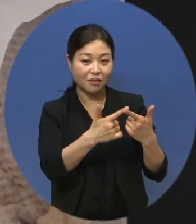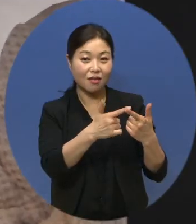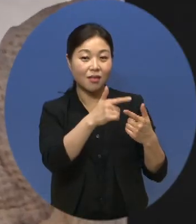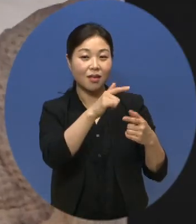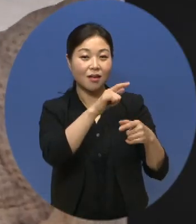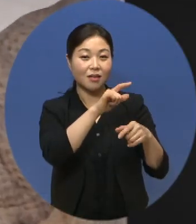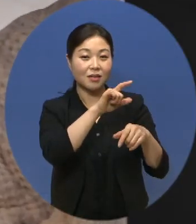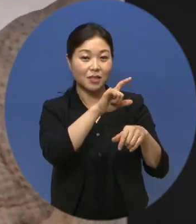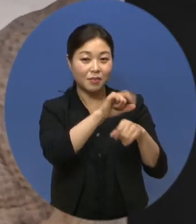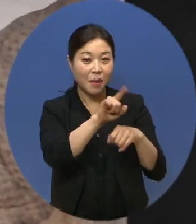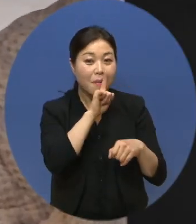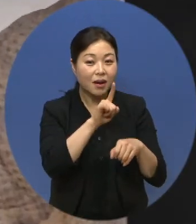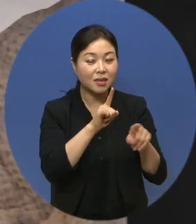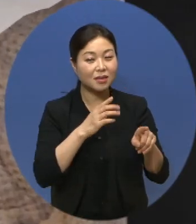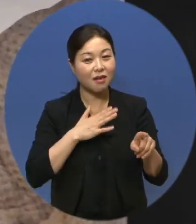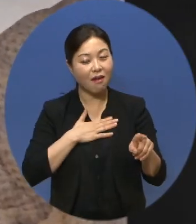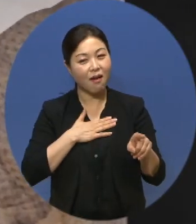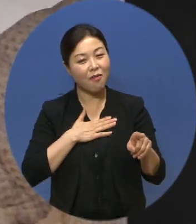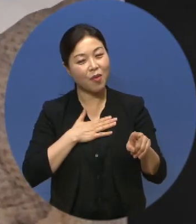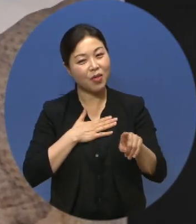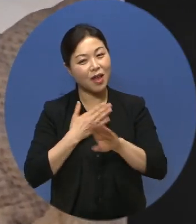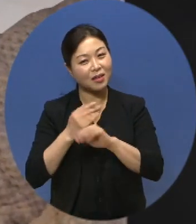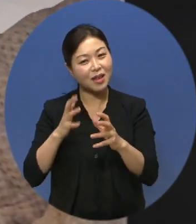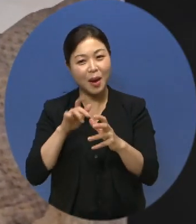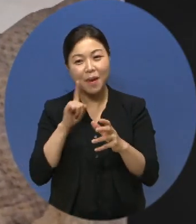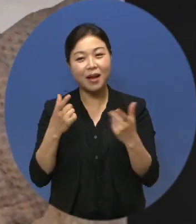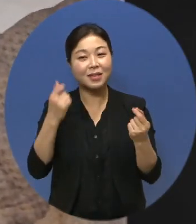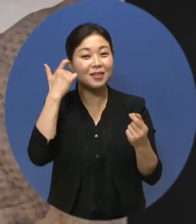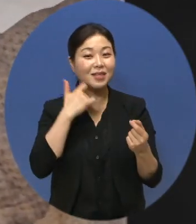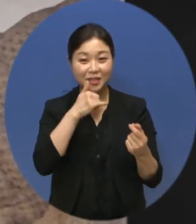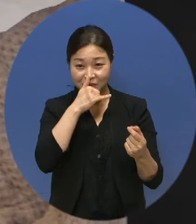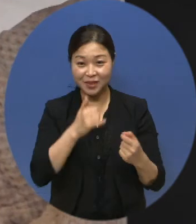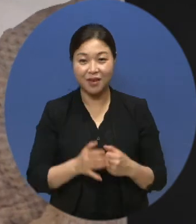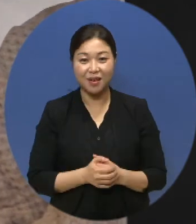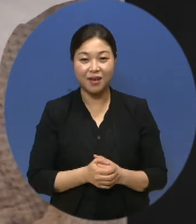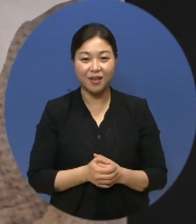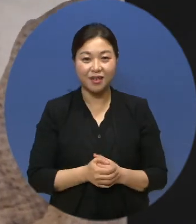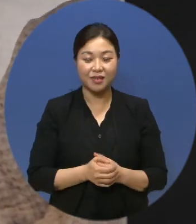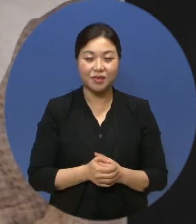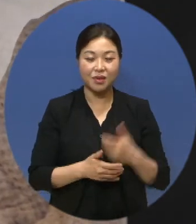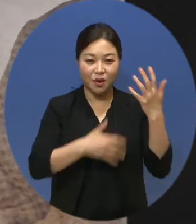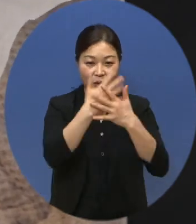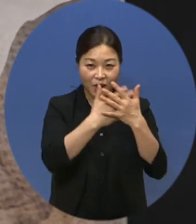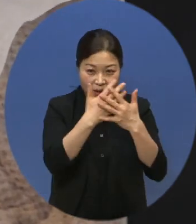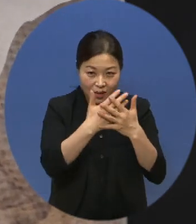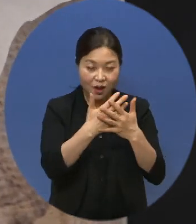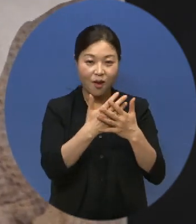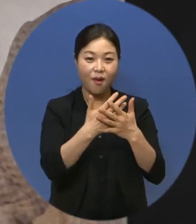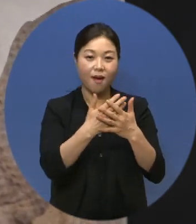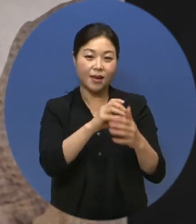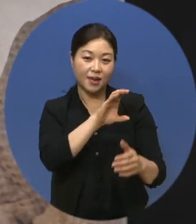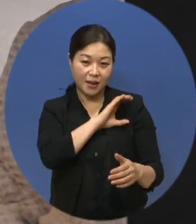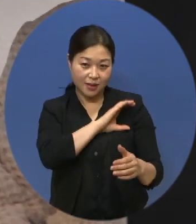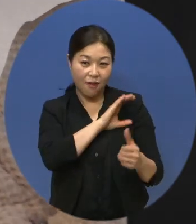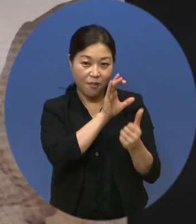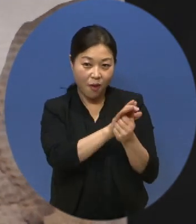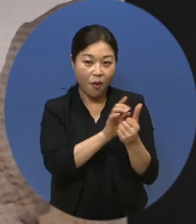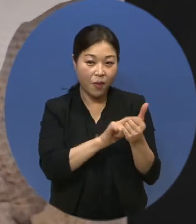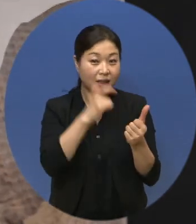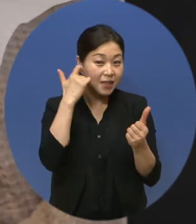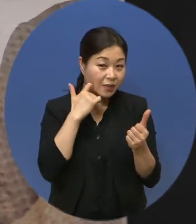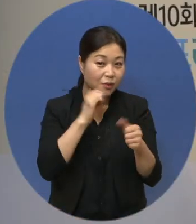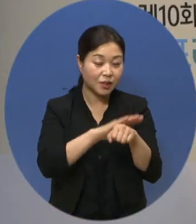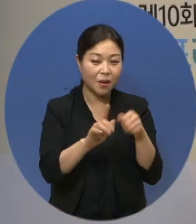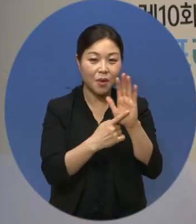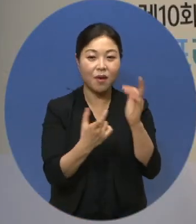익숙하지 않아서. 그래서 그런 게 영화에서 좀 캐릭터의 매력도 살려주고 그게 재미가 좀 있지 않을까